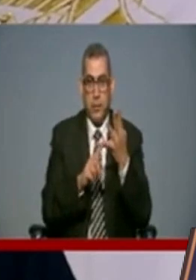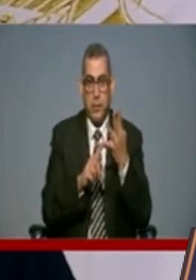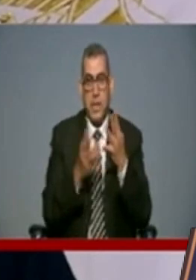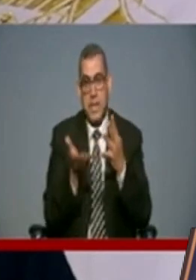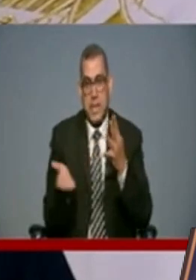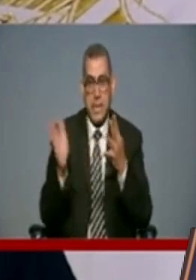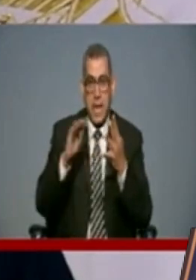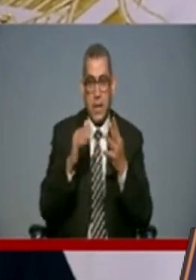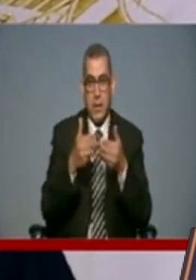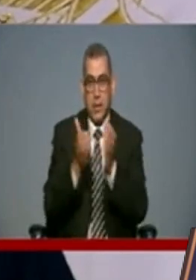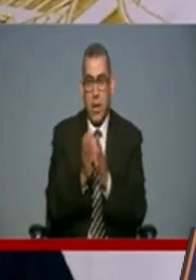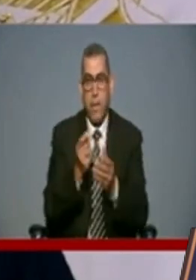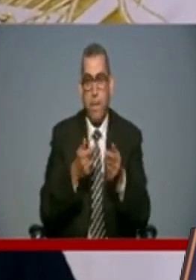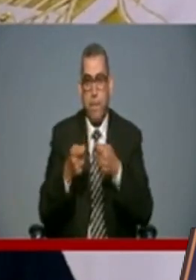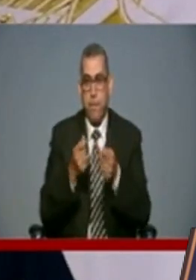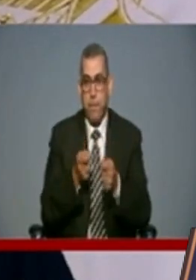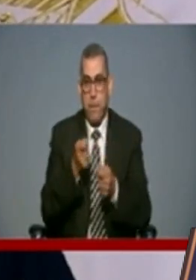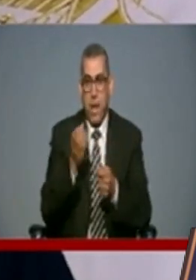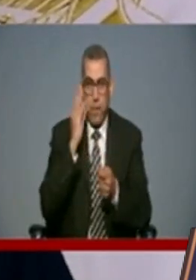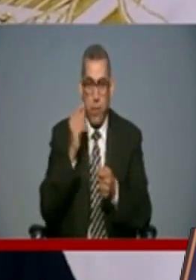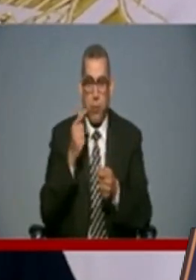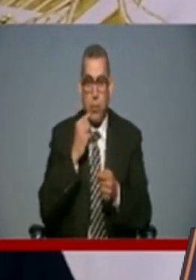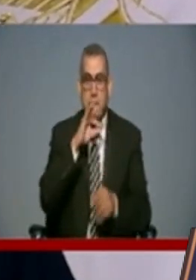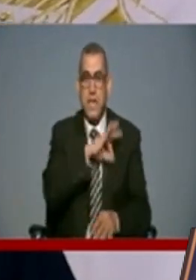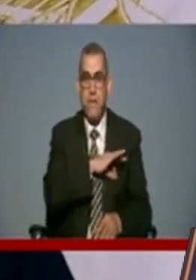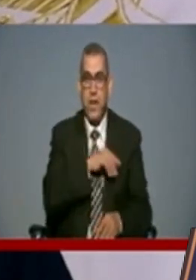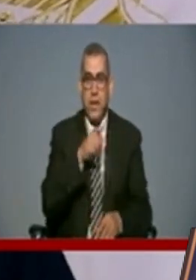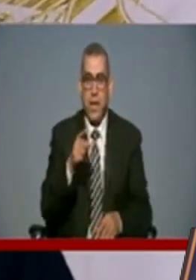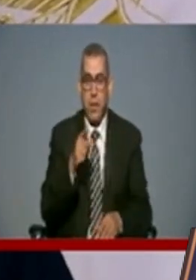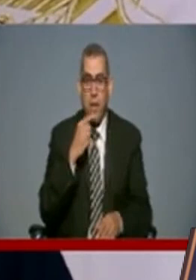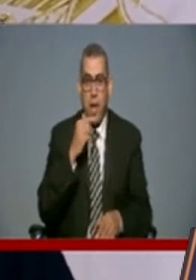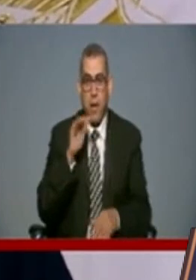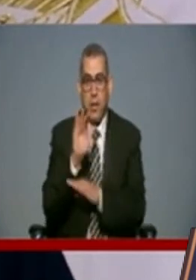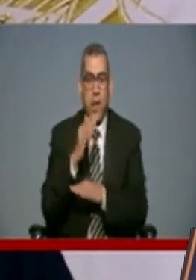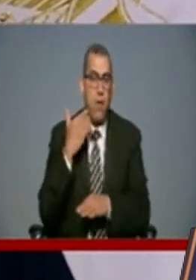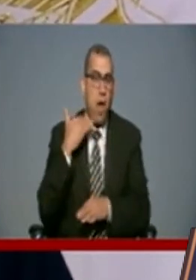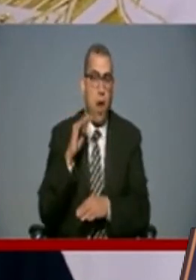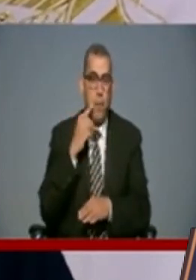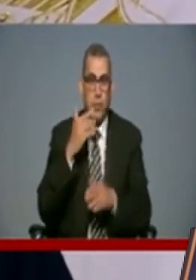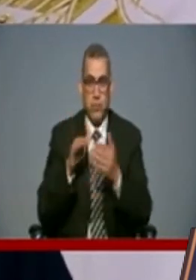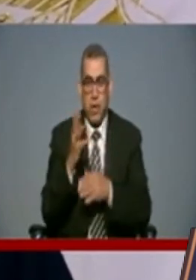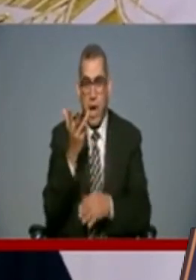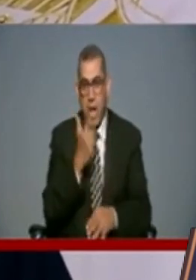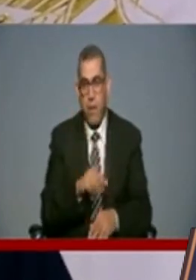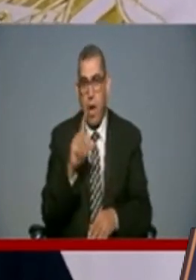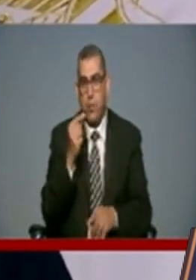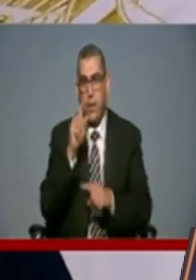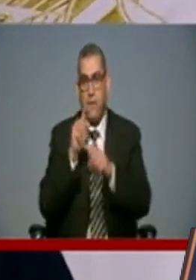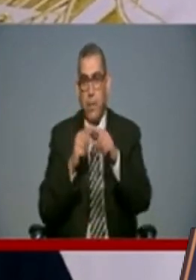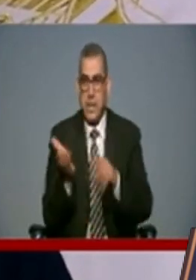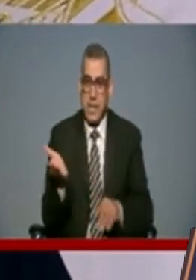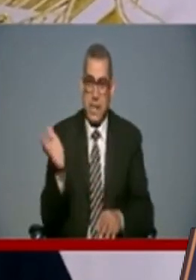يستحيل معها إتمام التنمية المستهدفة، لكن إصرار الشعب المصري وإصرار